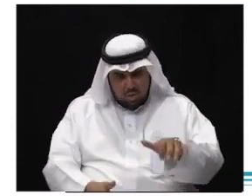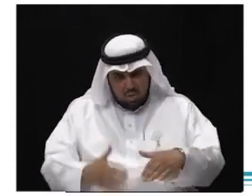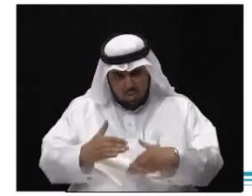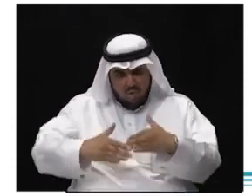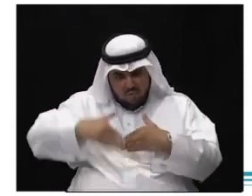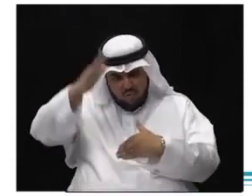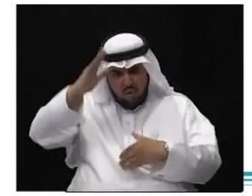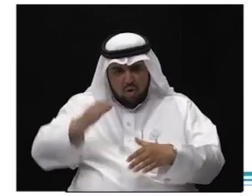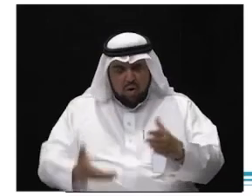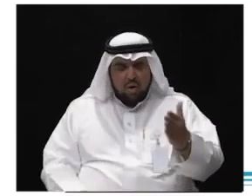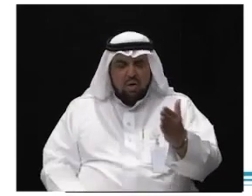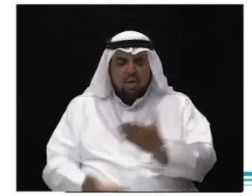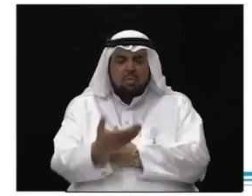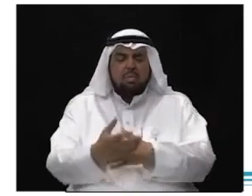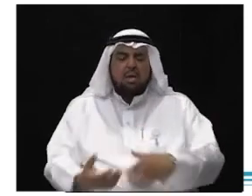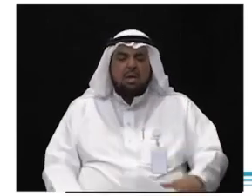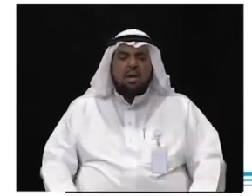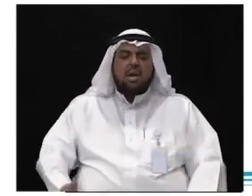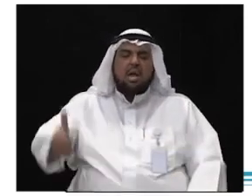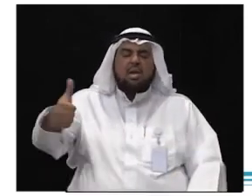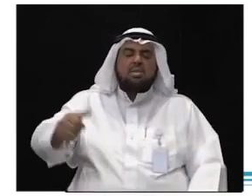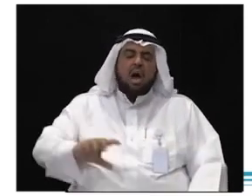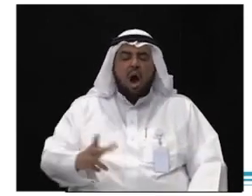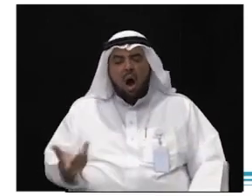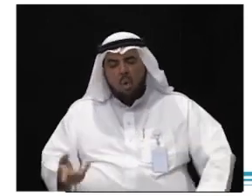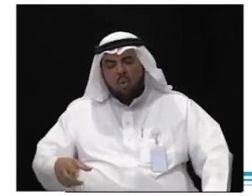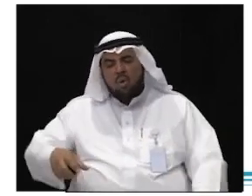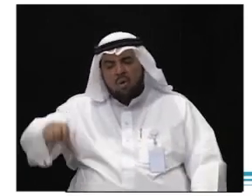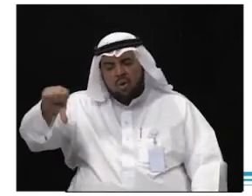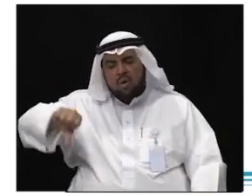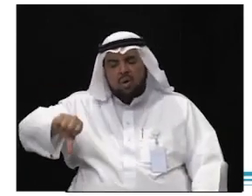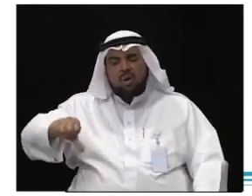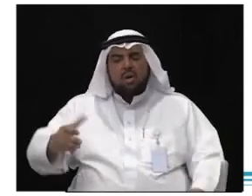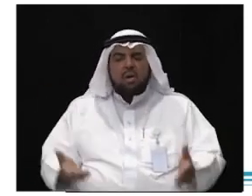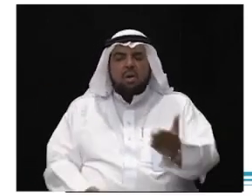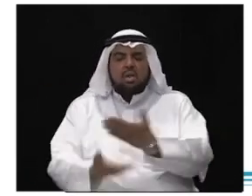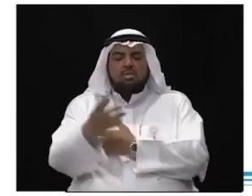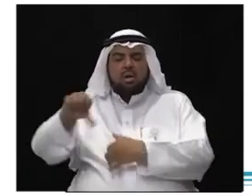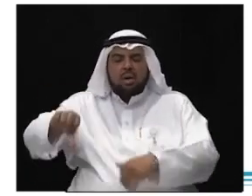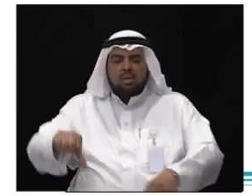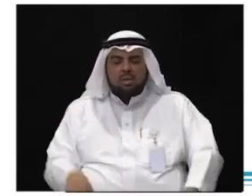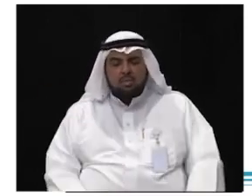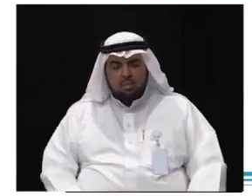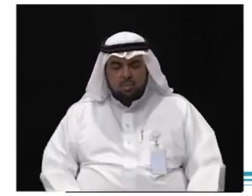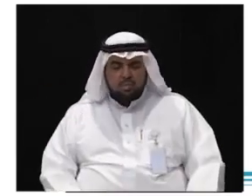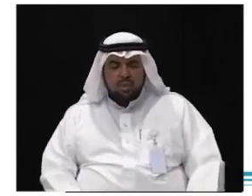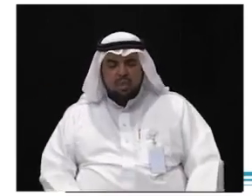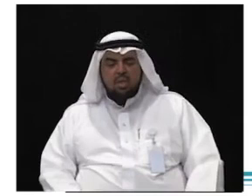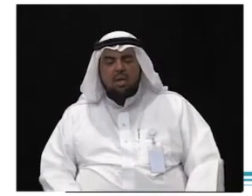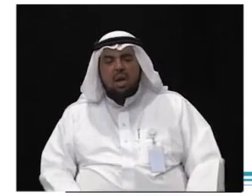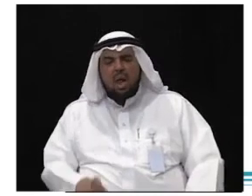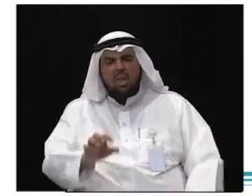غير ذلك اطبع راسب. ممتاز، إنها القاعدة البسيطة if then else.